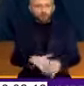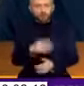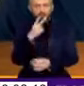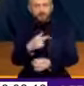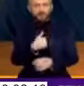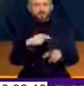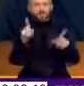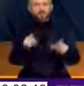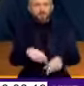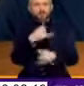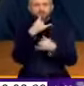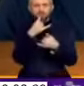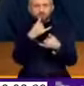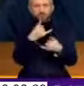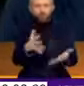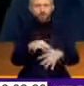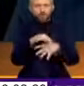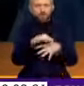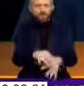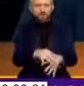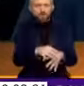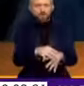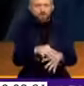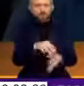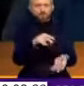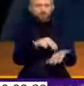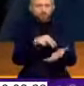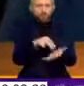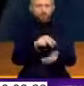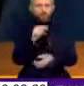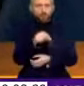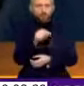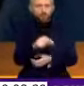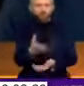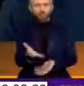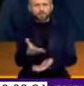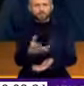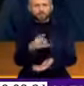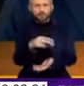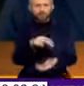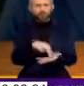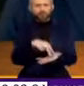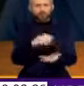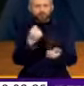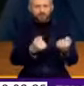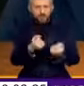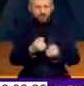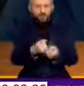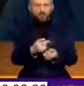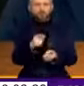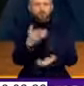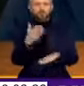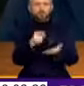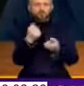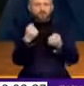Дивіться, ми навіть не можемо навести парковки на цьому, на стоянках. Пане Юрій, ви може